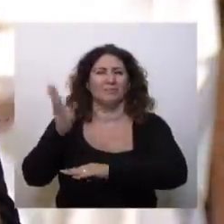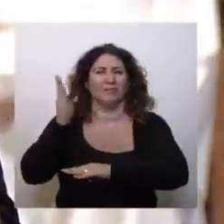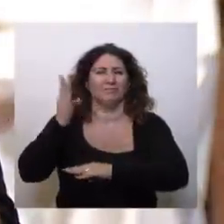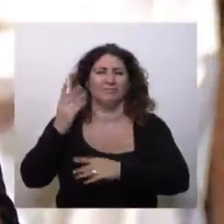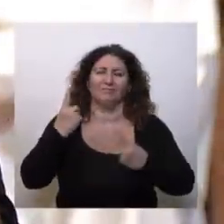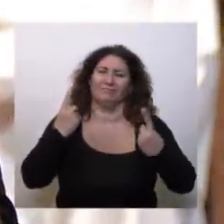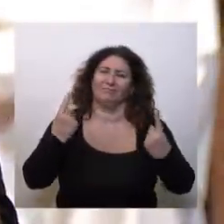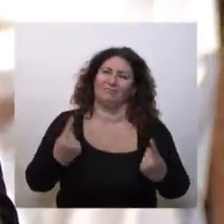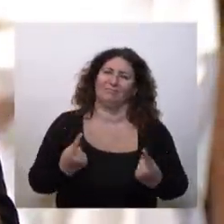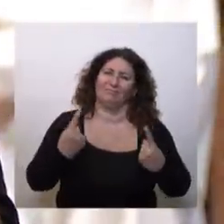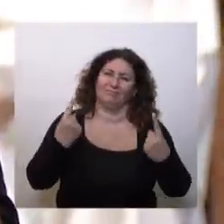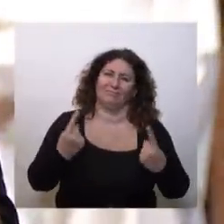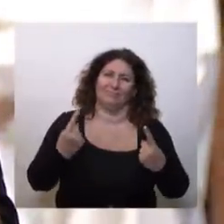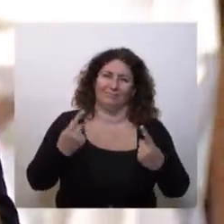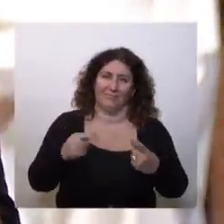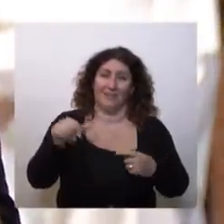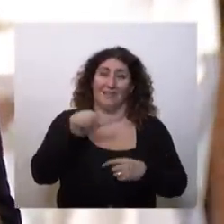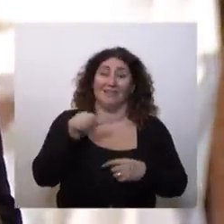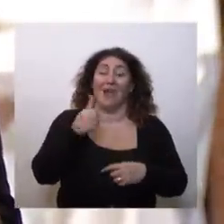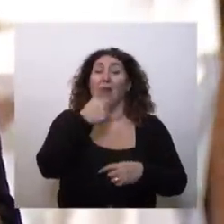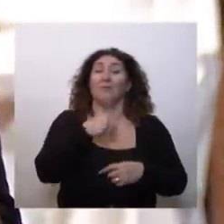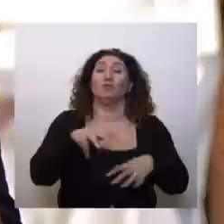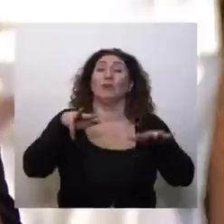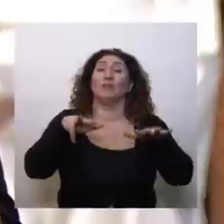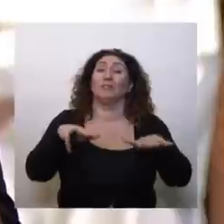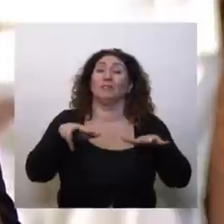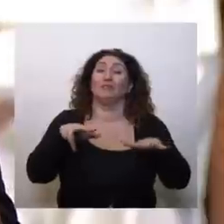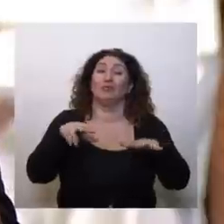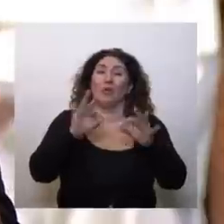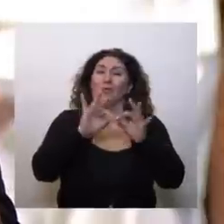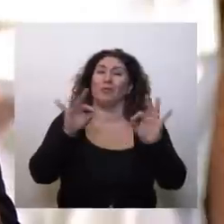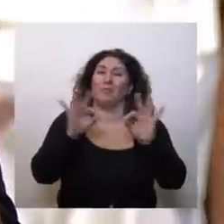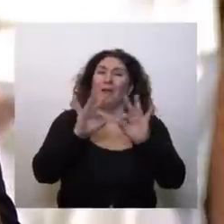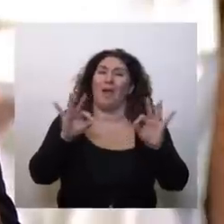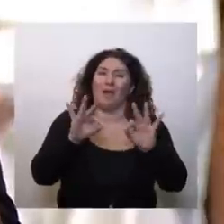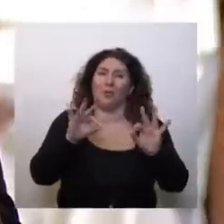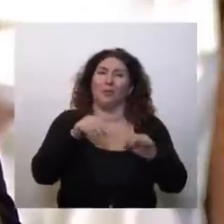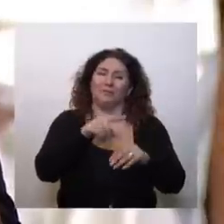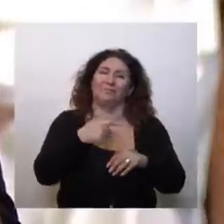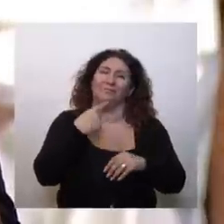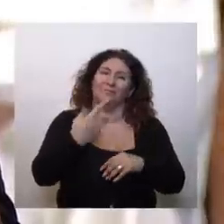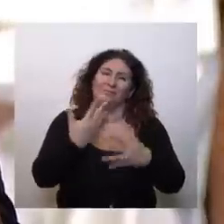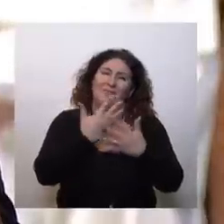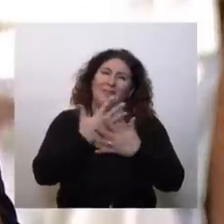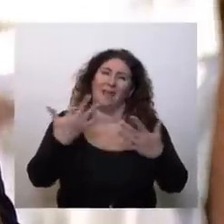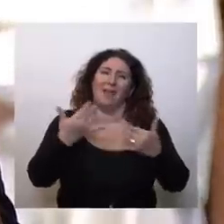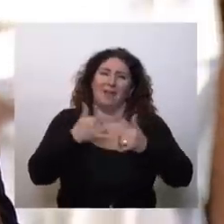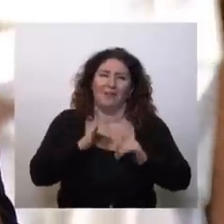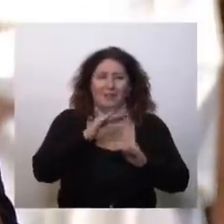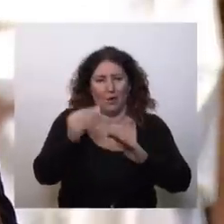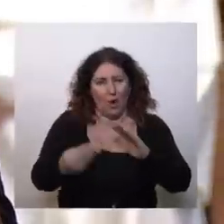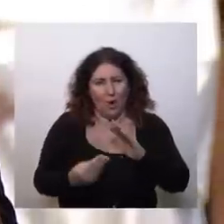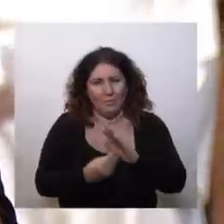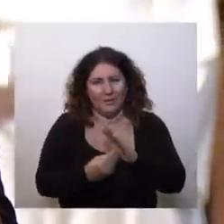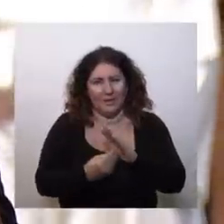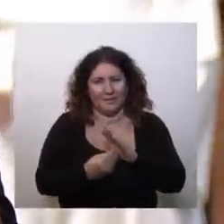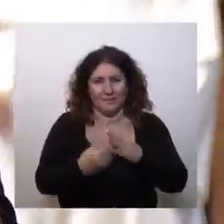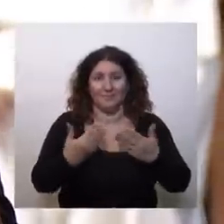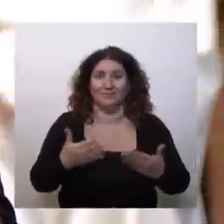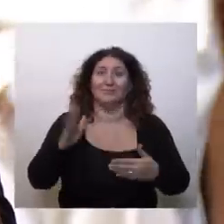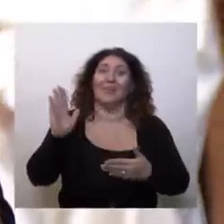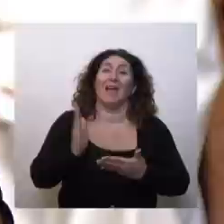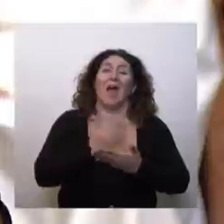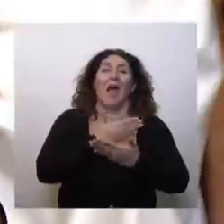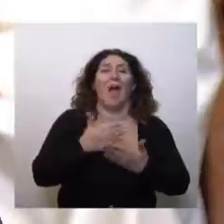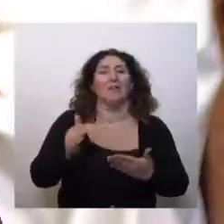Alle parole del Salmo 118, che esprime l'obbedienza del Figlio, risponde il canto della